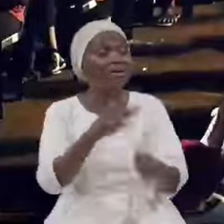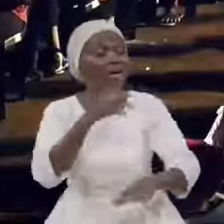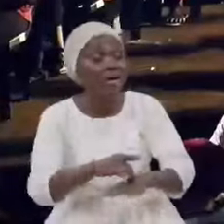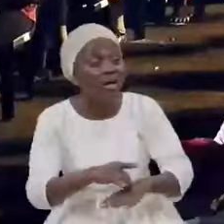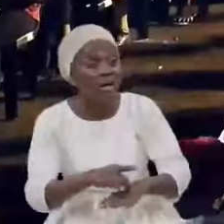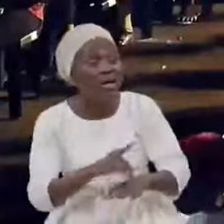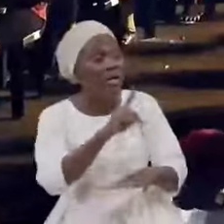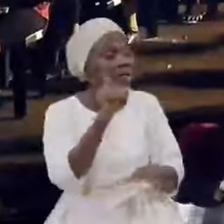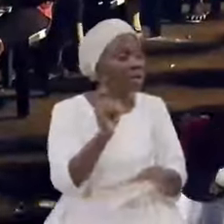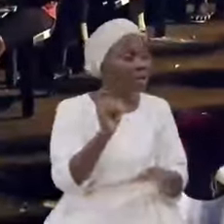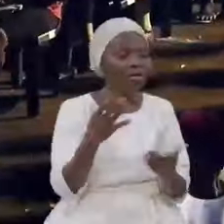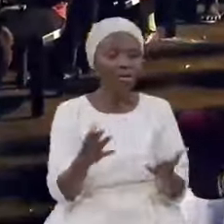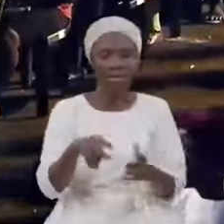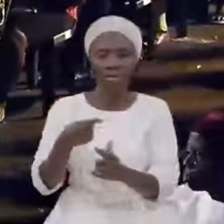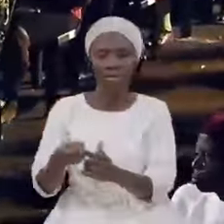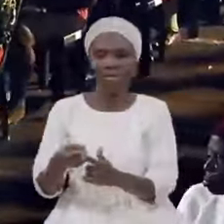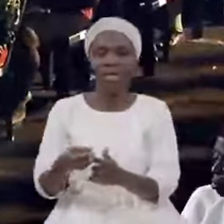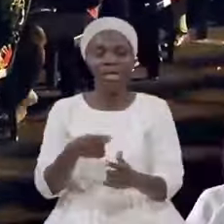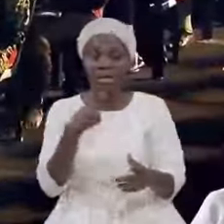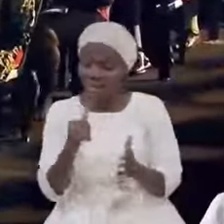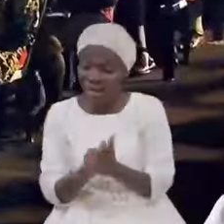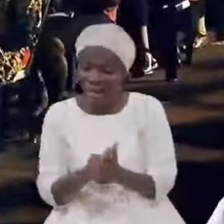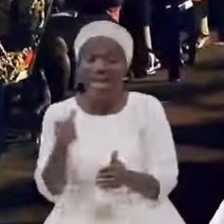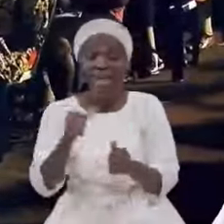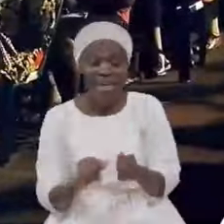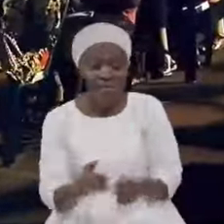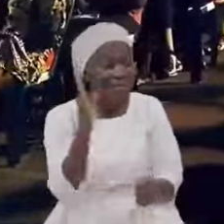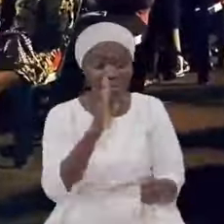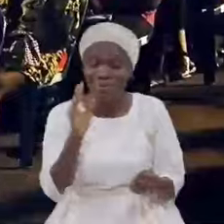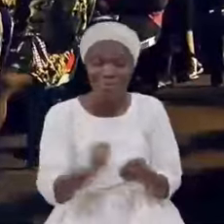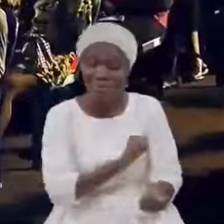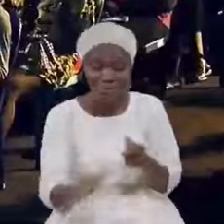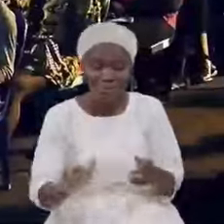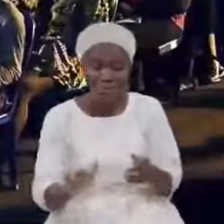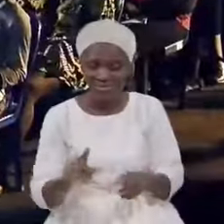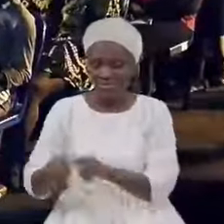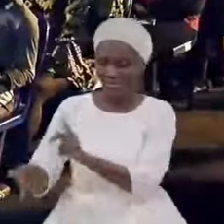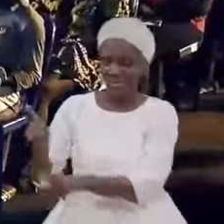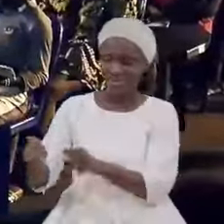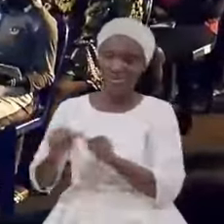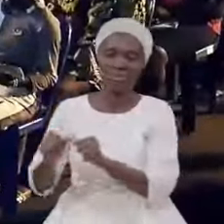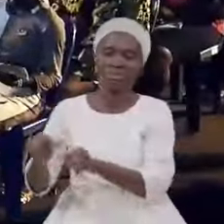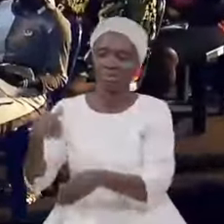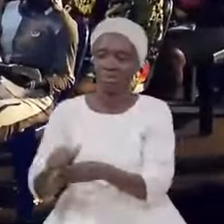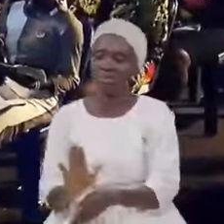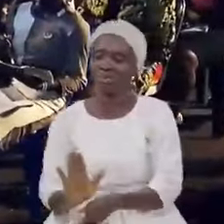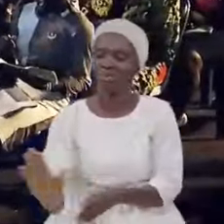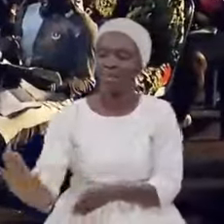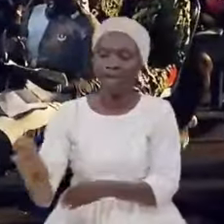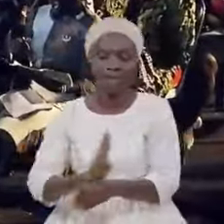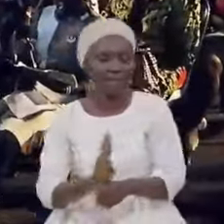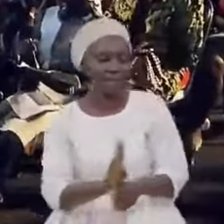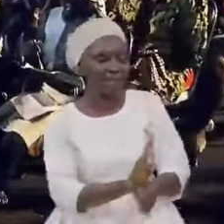Et tout le monde sera noyé. Ils ont continué dans leur commerce, ils ont continué dans leurs